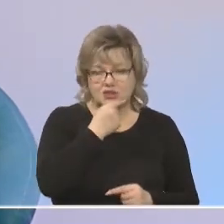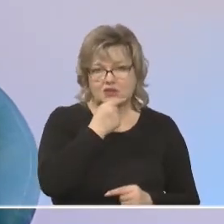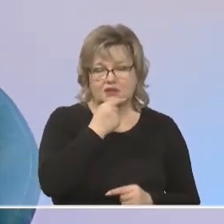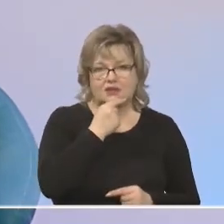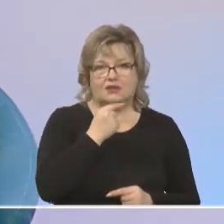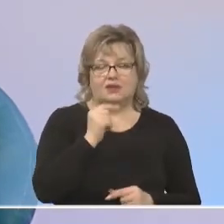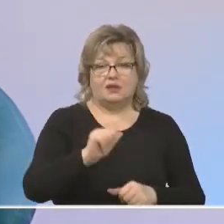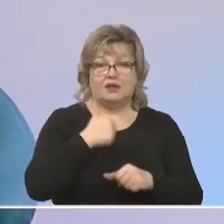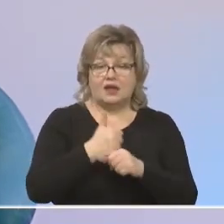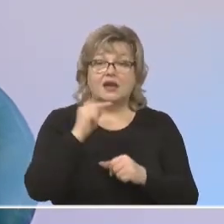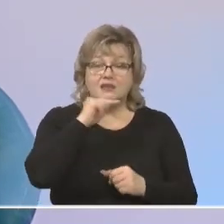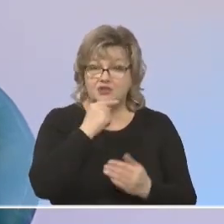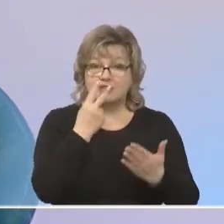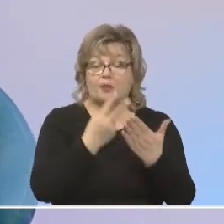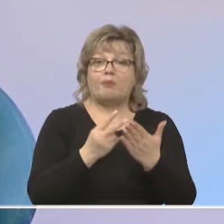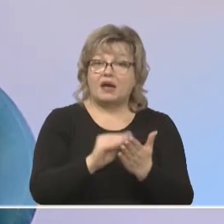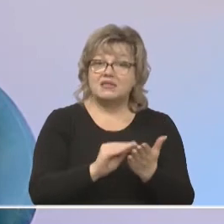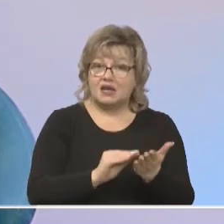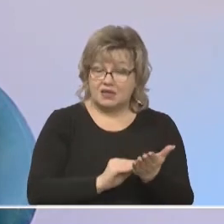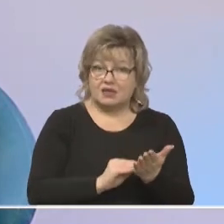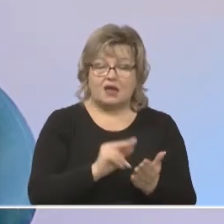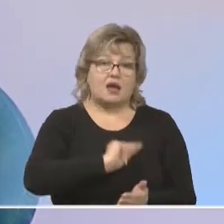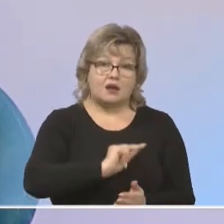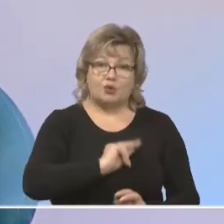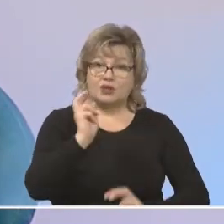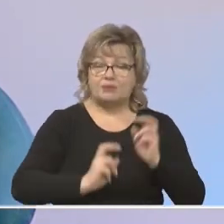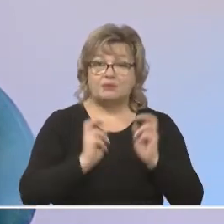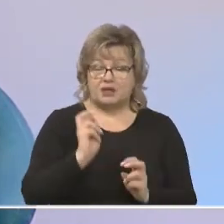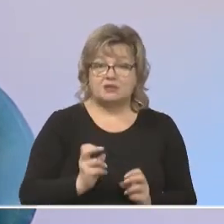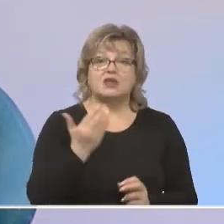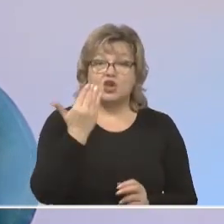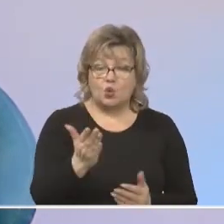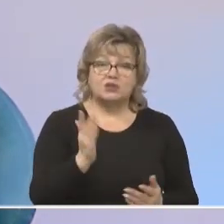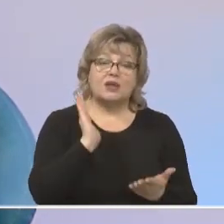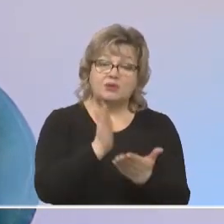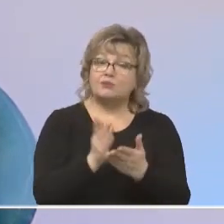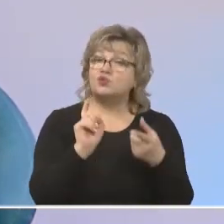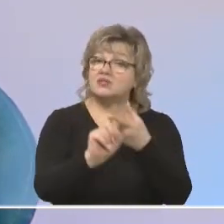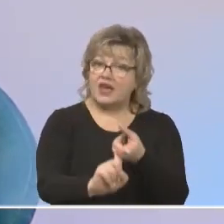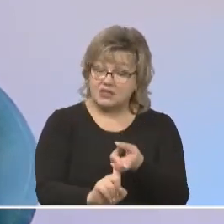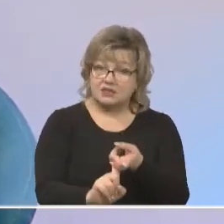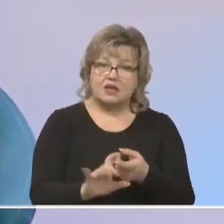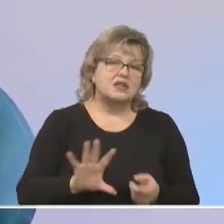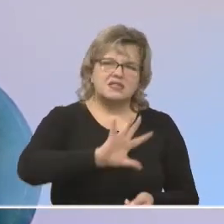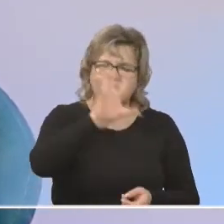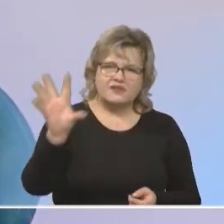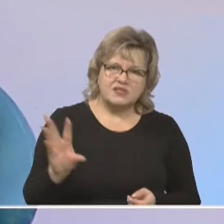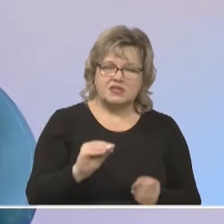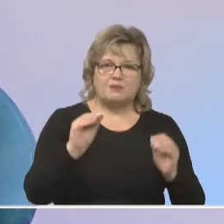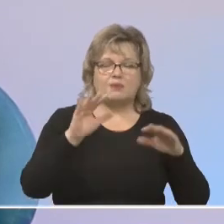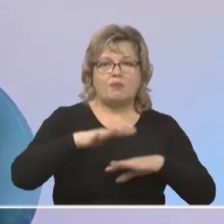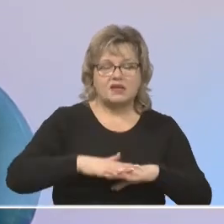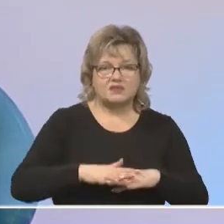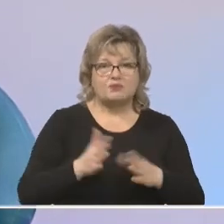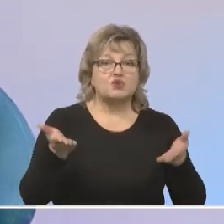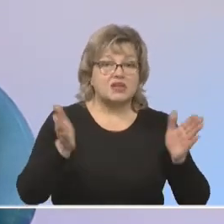один из ключевых экономических показателей работы предприятия. И он напрямую связан со всеми базовыми остальными